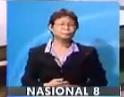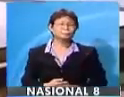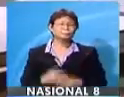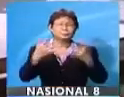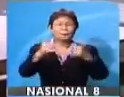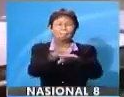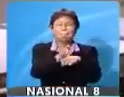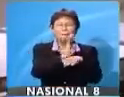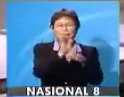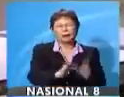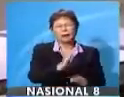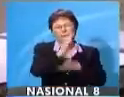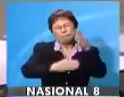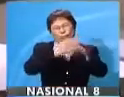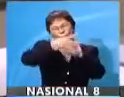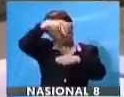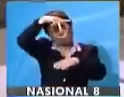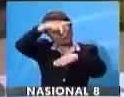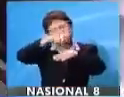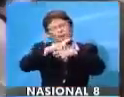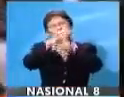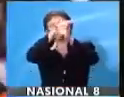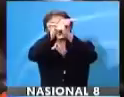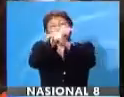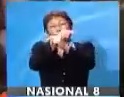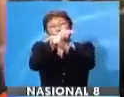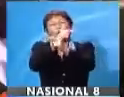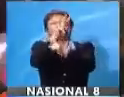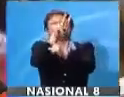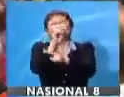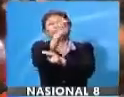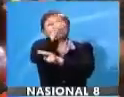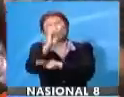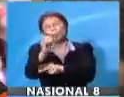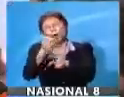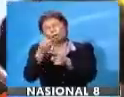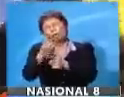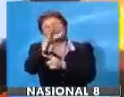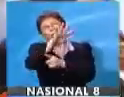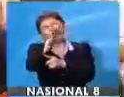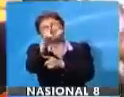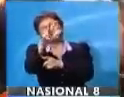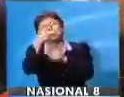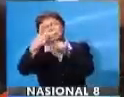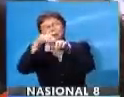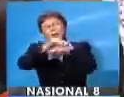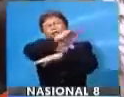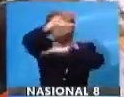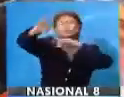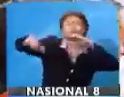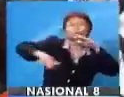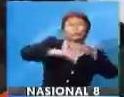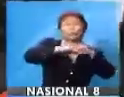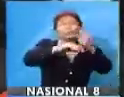Ketika ini, peniaga Bumi Putra di New Central hanya 20% atau 53 daripada